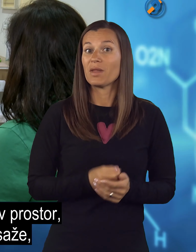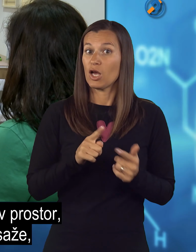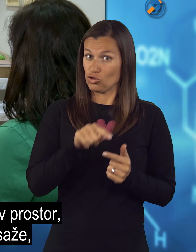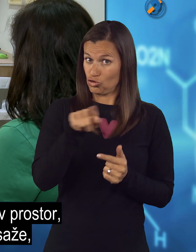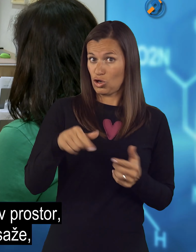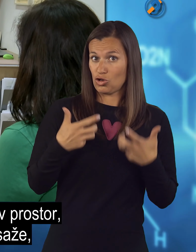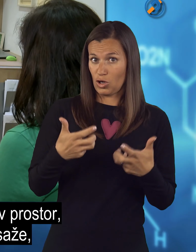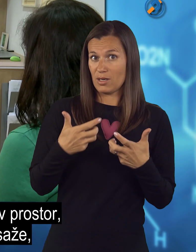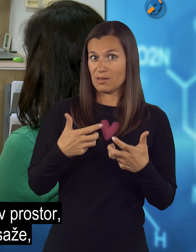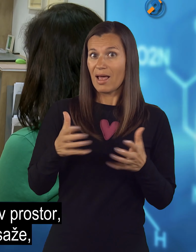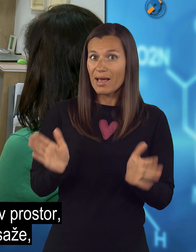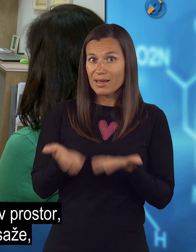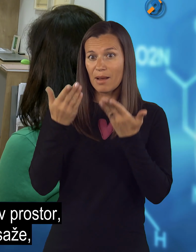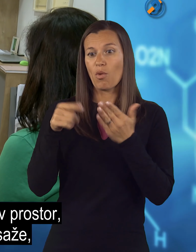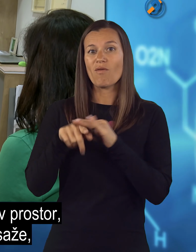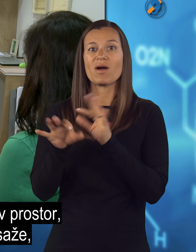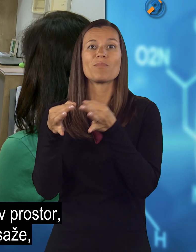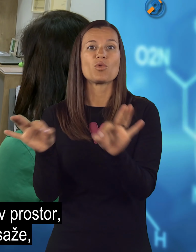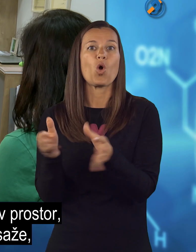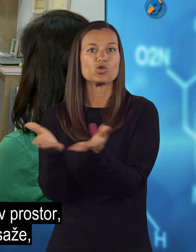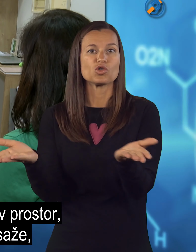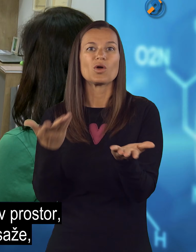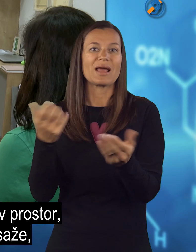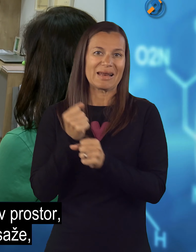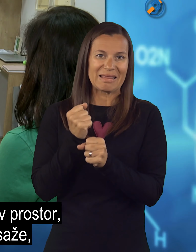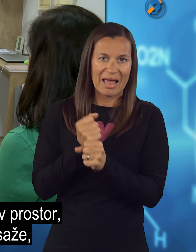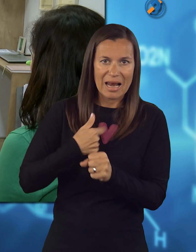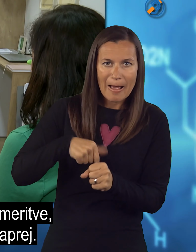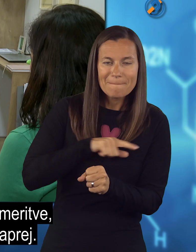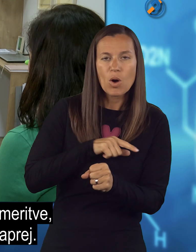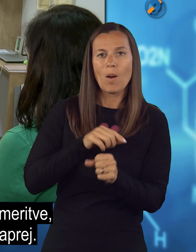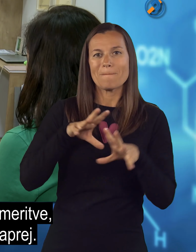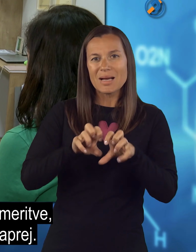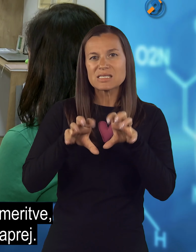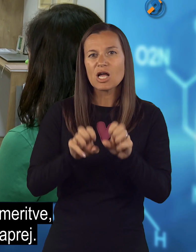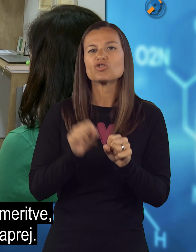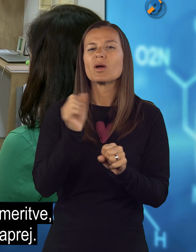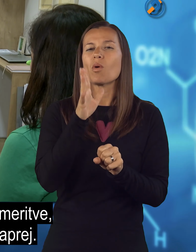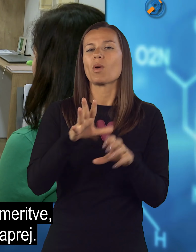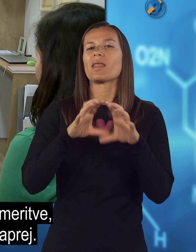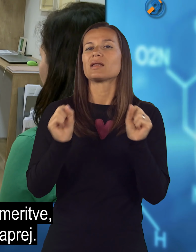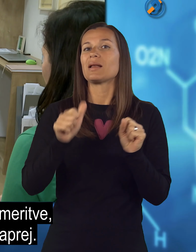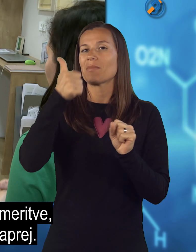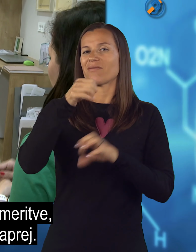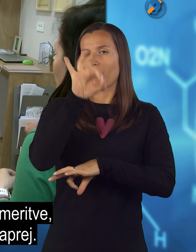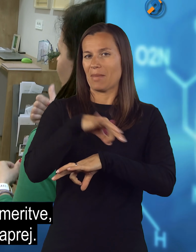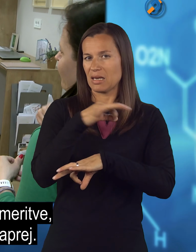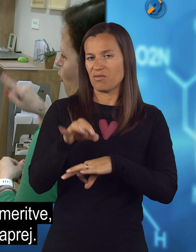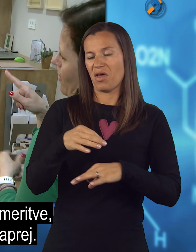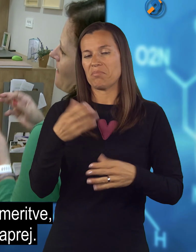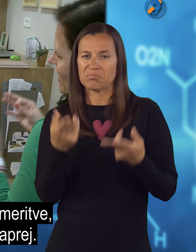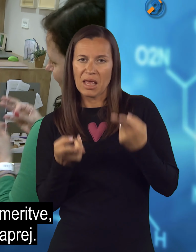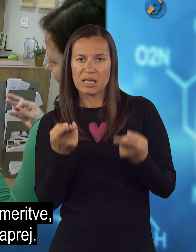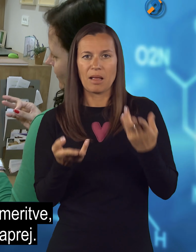Zdaj, če želite, bomo šli kar v prostor, kjer delamo te masaže, da bomo naredili prve meritve, se stehtale in tako